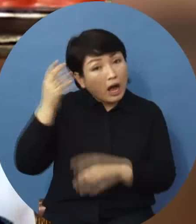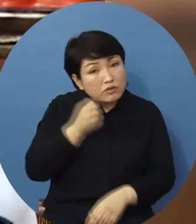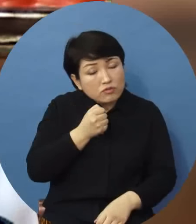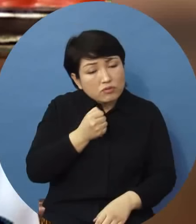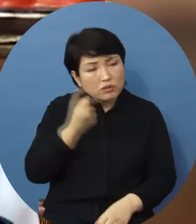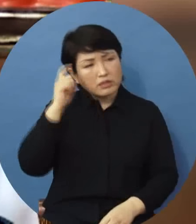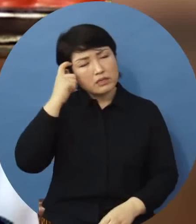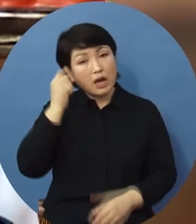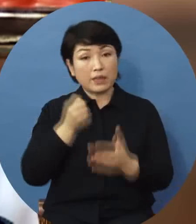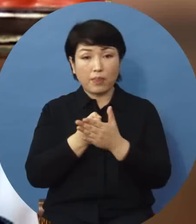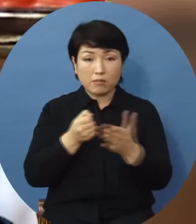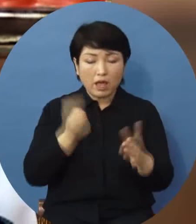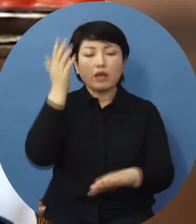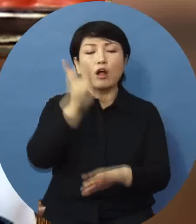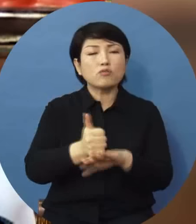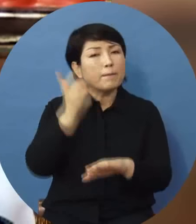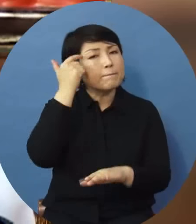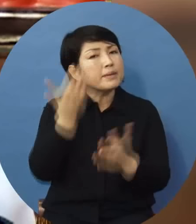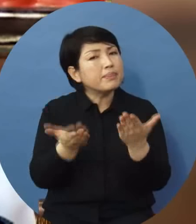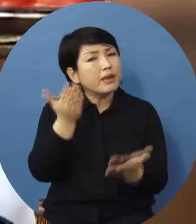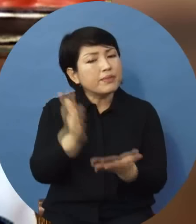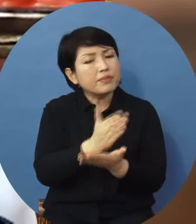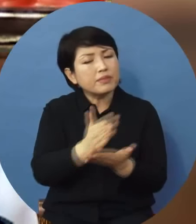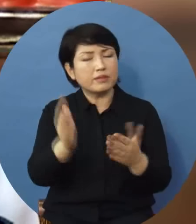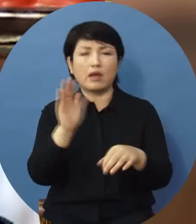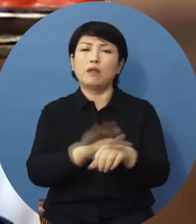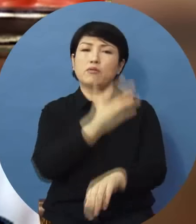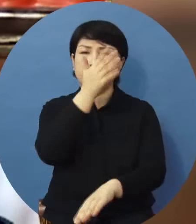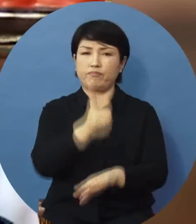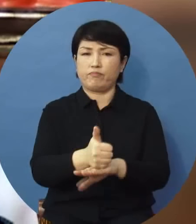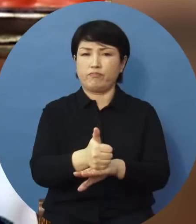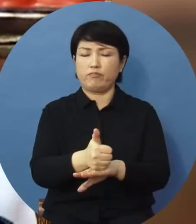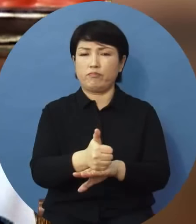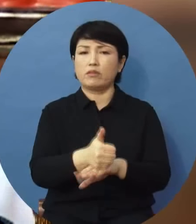하니까 그 사고 판단마저 잘못되게 되죠.